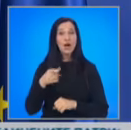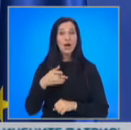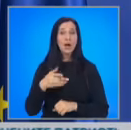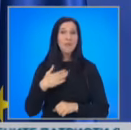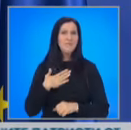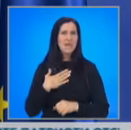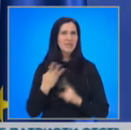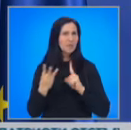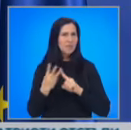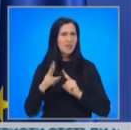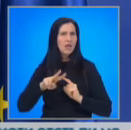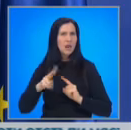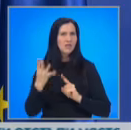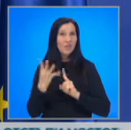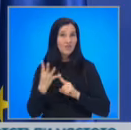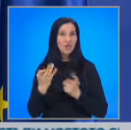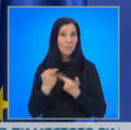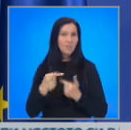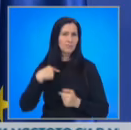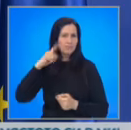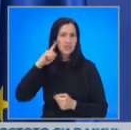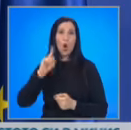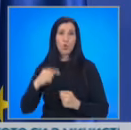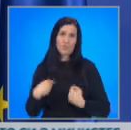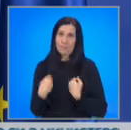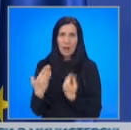път, мисля, или четвърти, който сдавам.